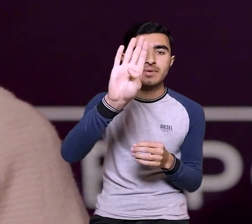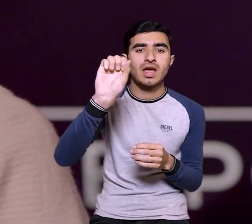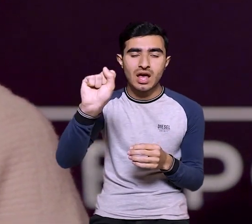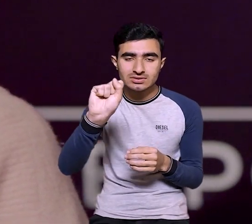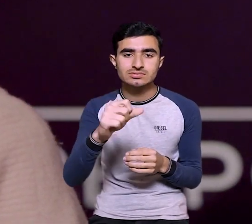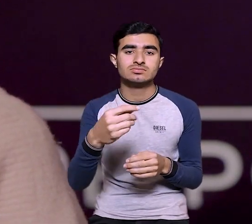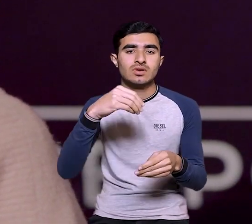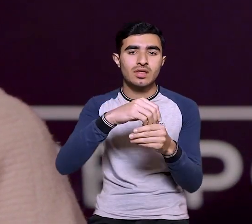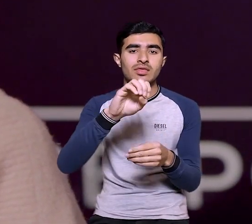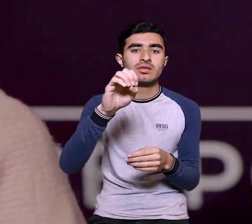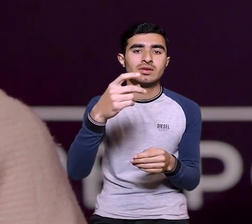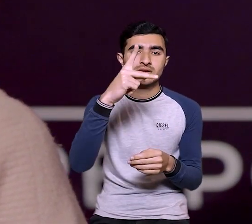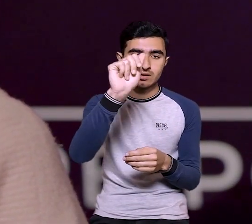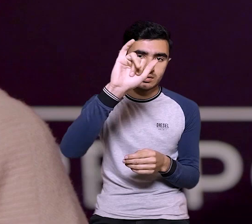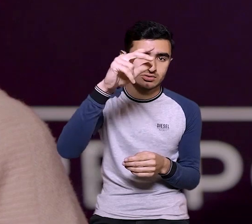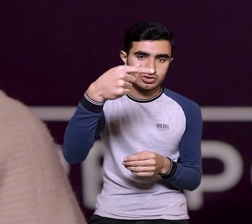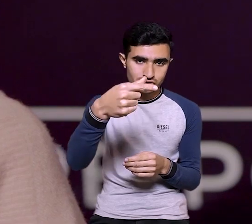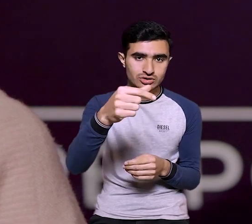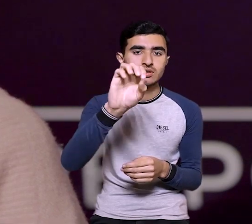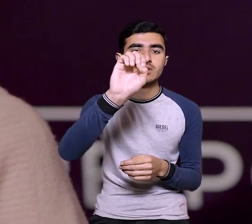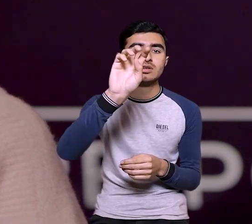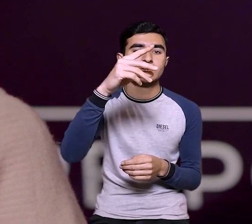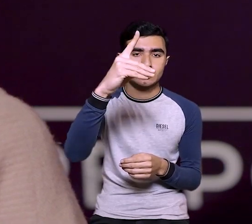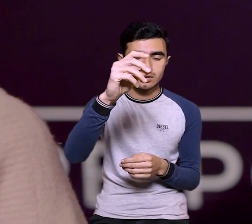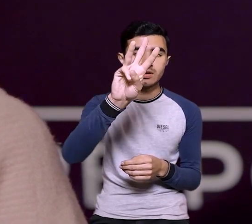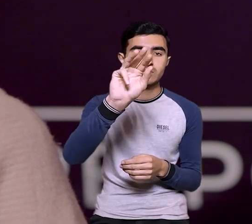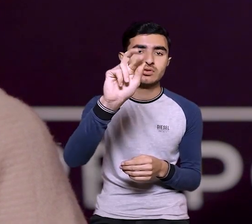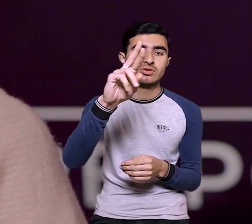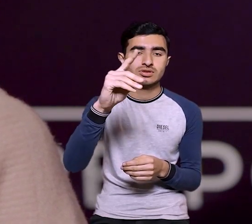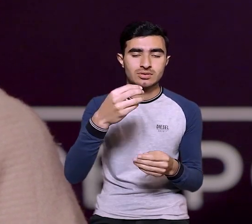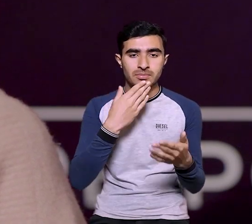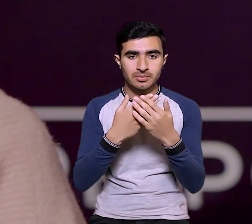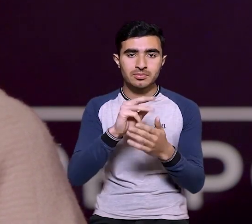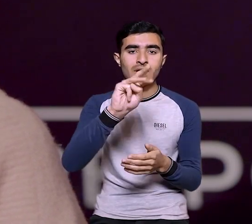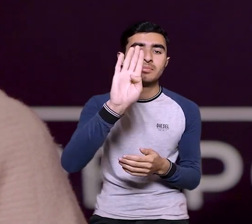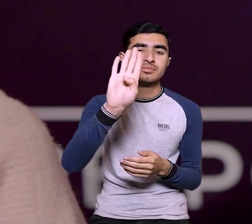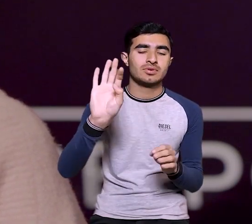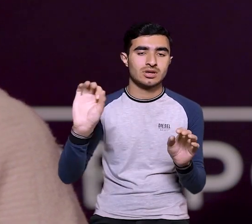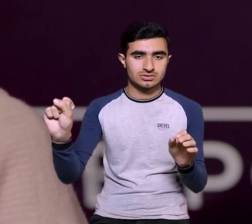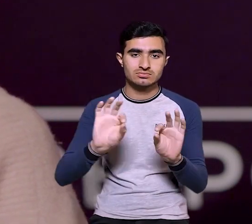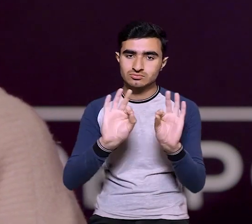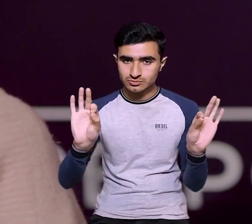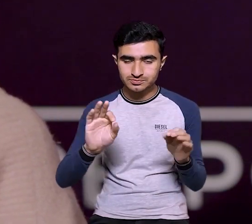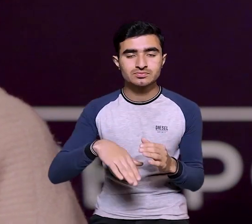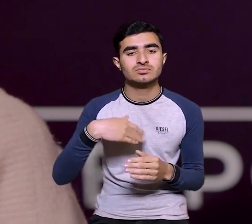कॉलेज, जहाँ पर मैंने अपना MBBS किया, और उसके MBBS के फ़ौरन ही बाद